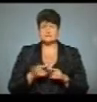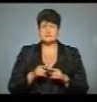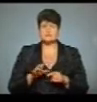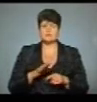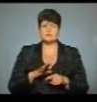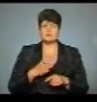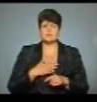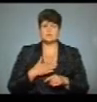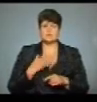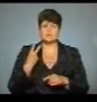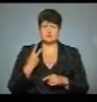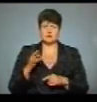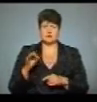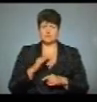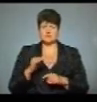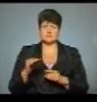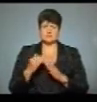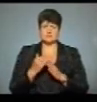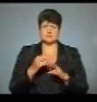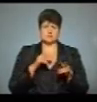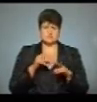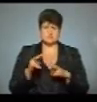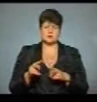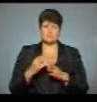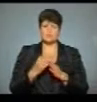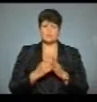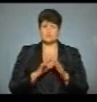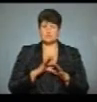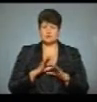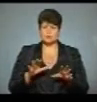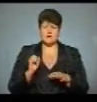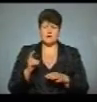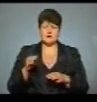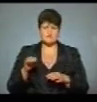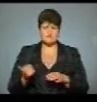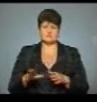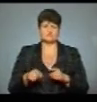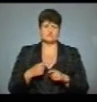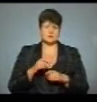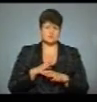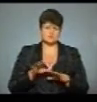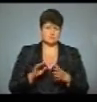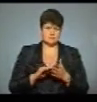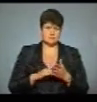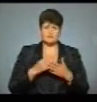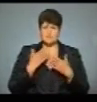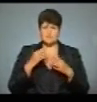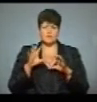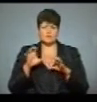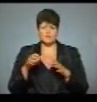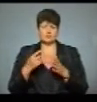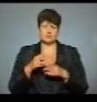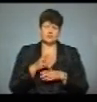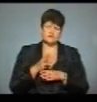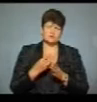офіційні спостерігачі. Відповідних протоколів не було складено, актів про правопорушення зі сторони опонентів також не було складено. Відповідно, немає ні фото, ні відео підтвердження